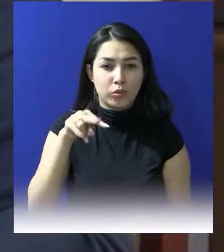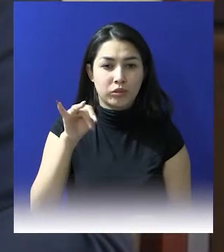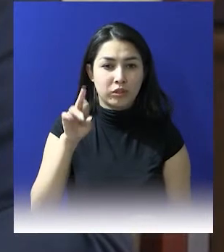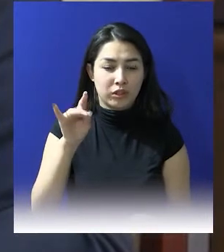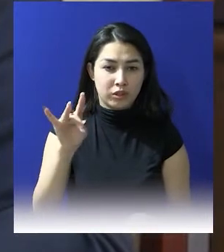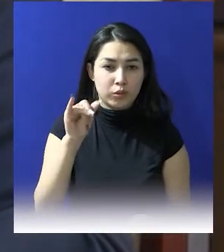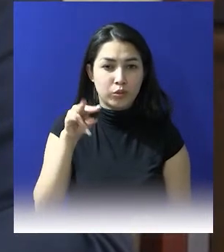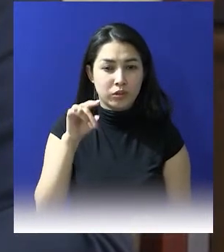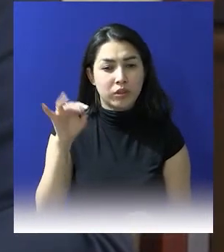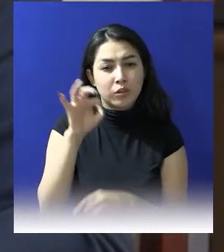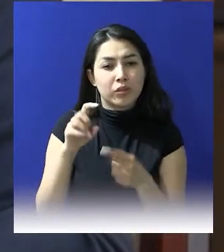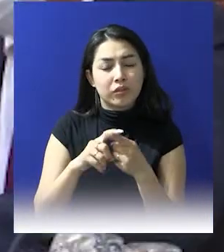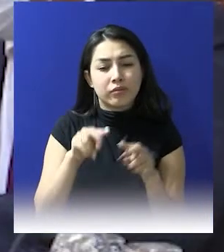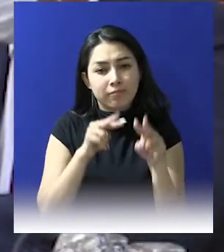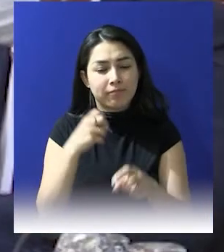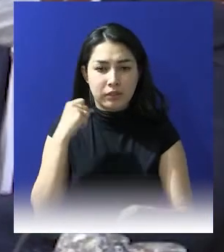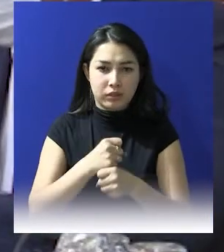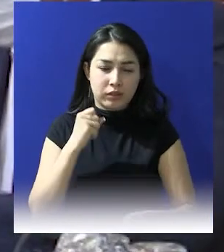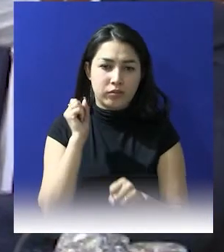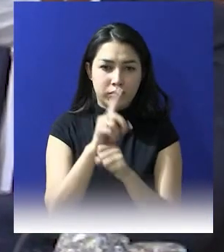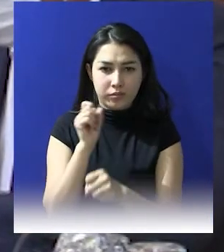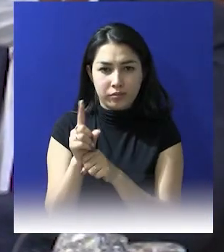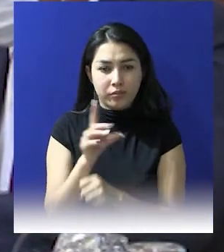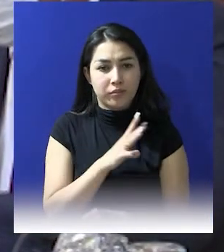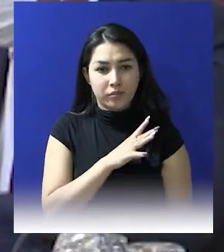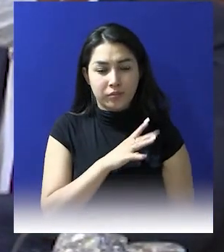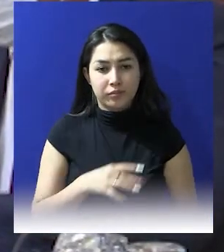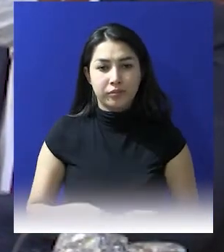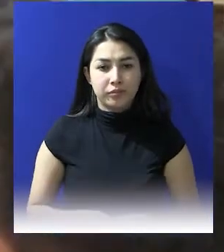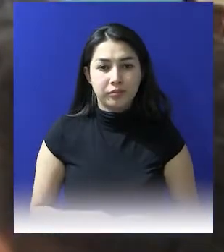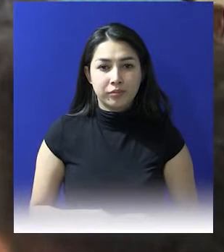әкімдеріне тиісті басқарма басшыларына бақылауды күшейтуді тапсырды.